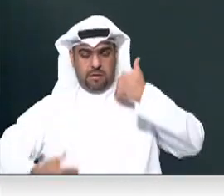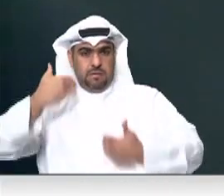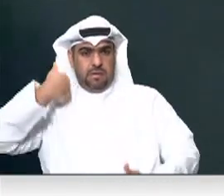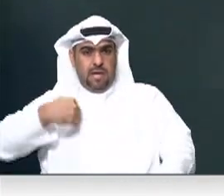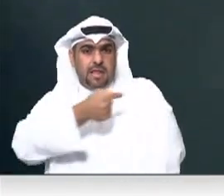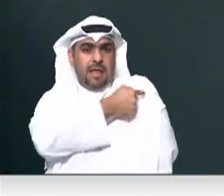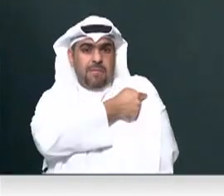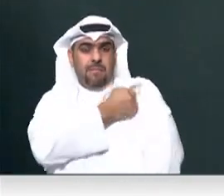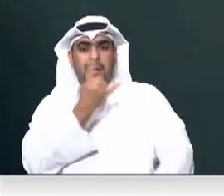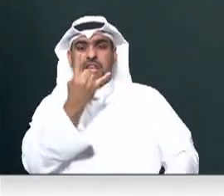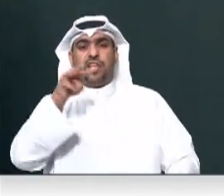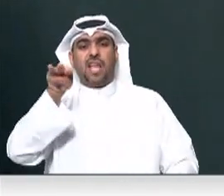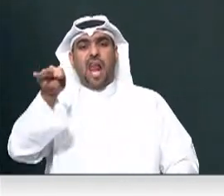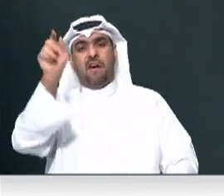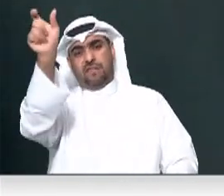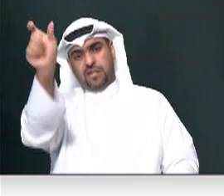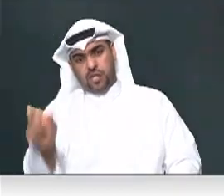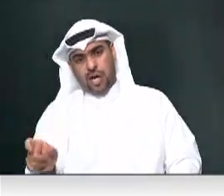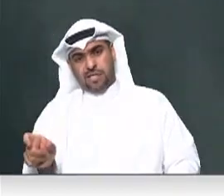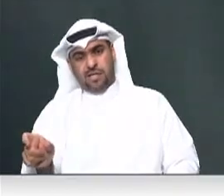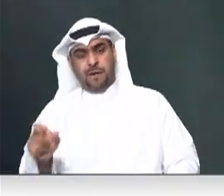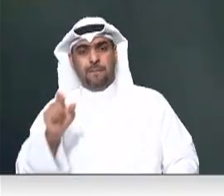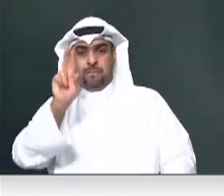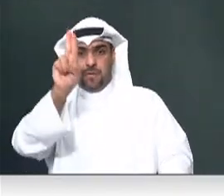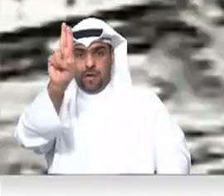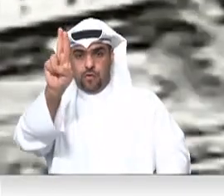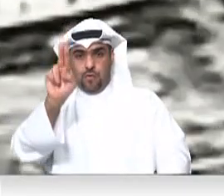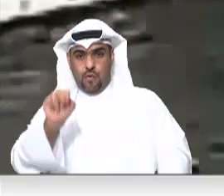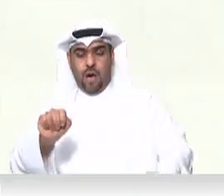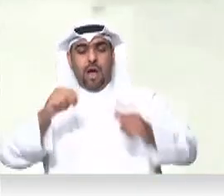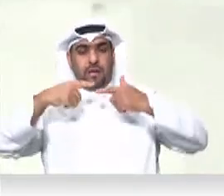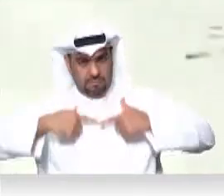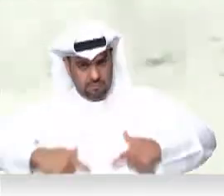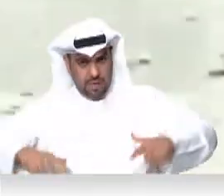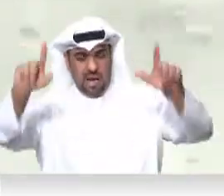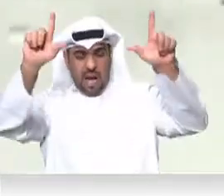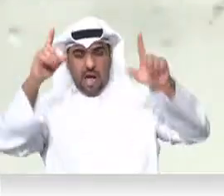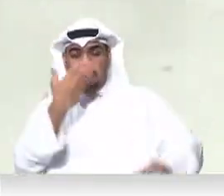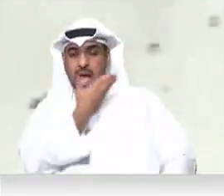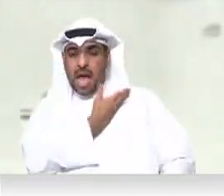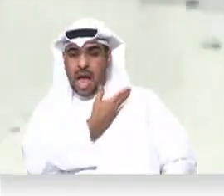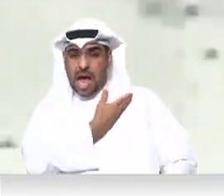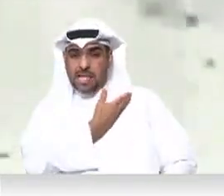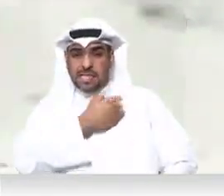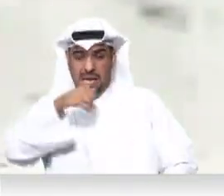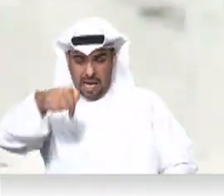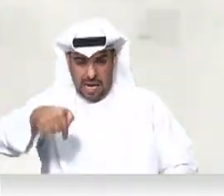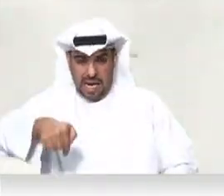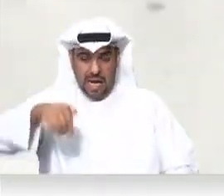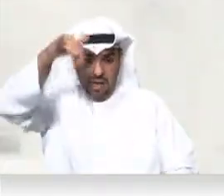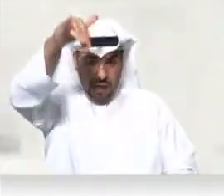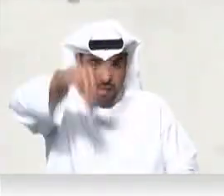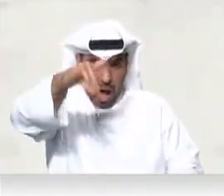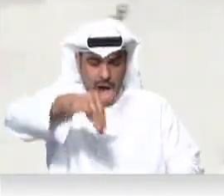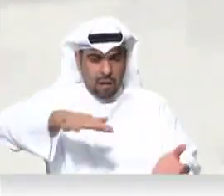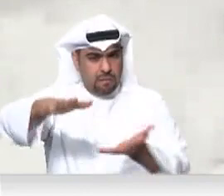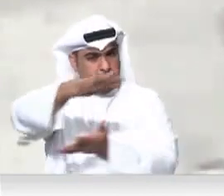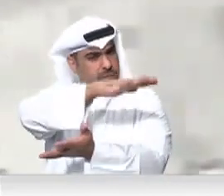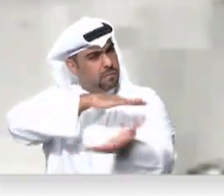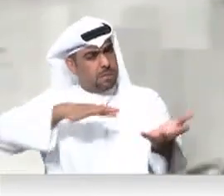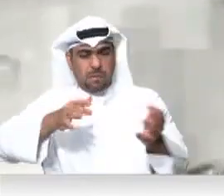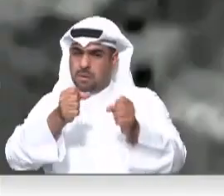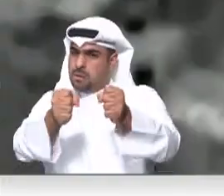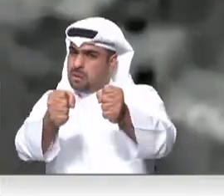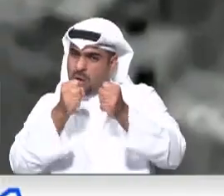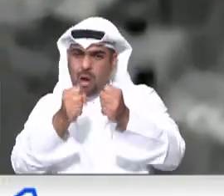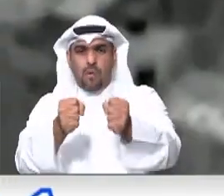جريح. وأكدت الأمم المتحدة أن الوضع في القطاع صعب جدا وكارثي في ظل العدوان المتواصل منذ أيام،